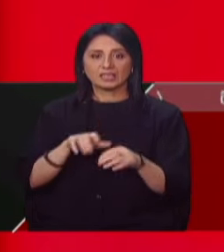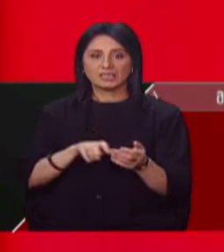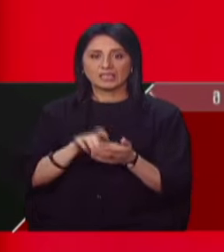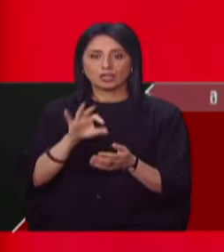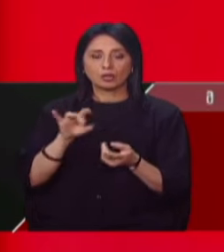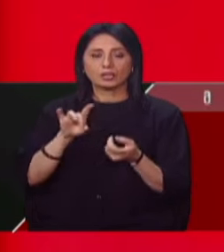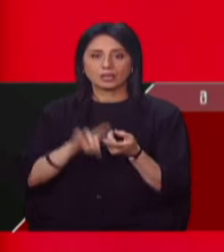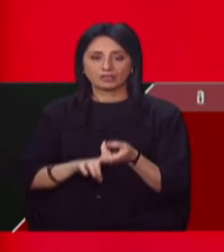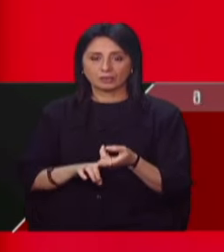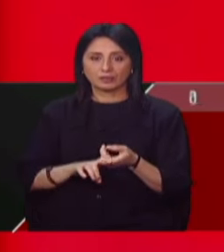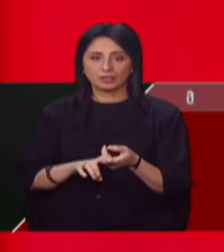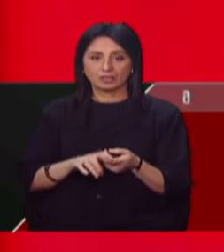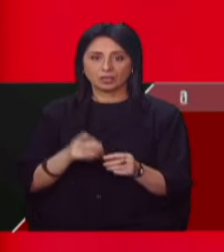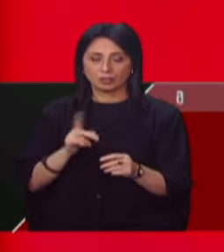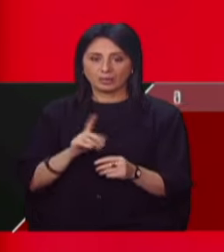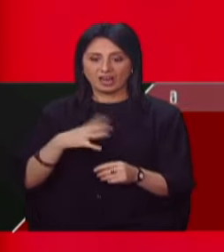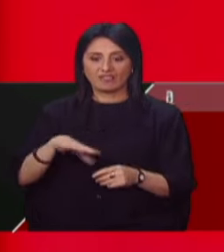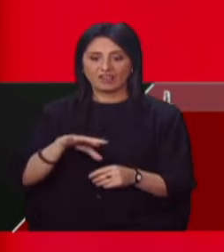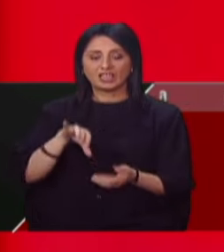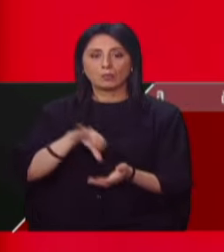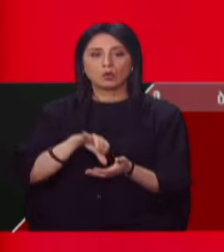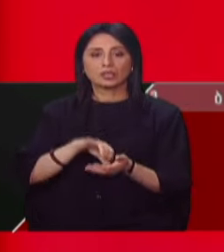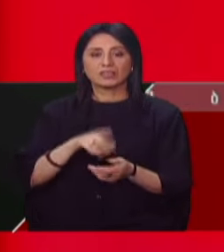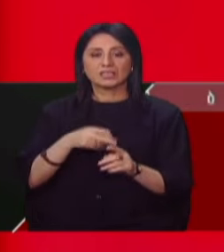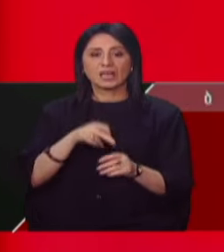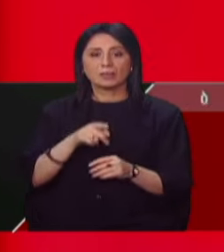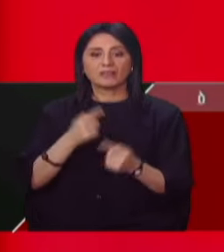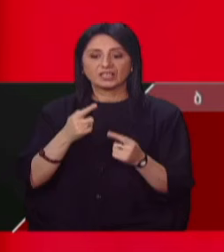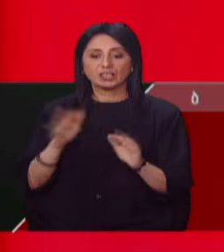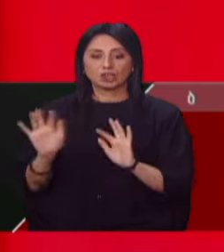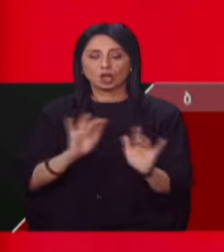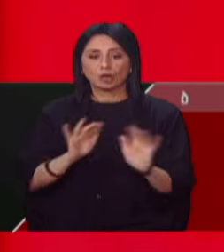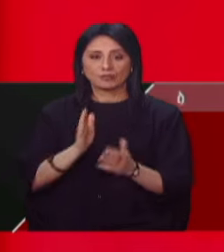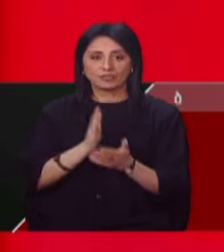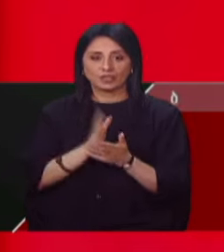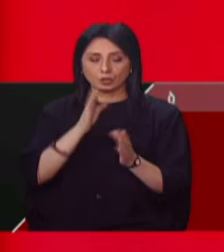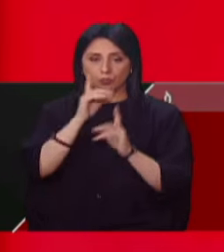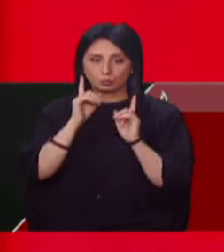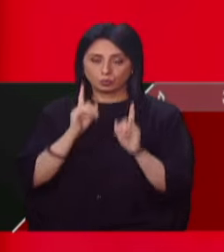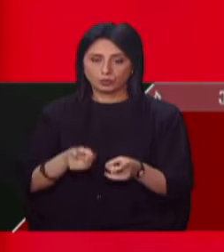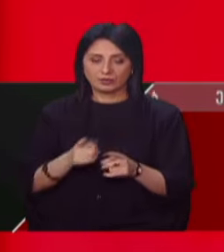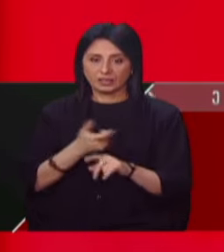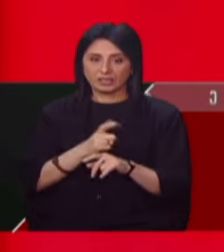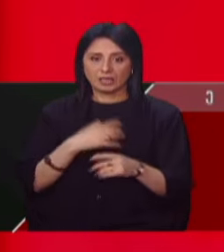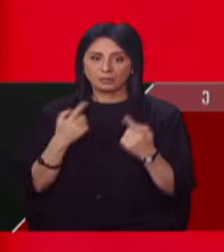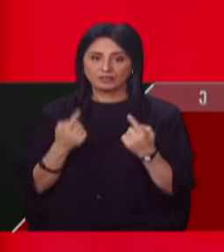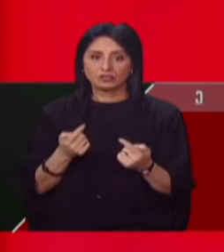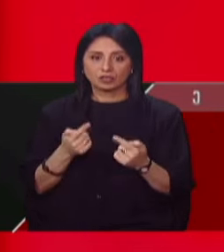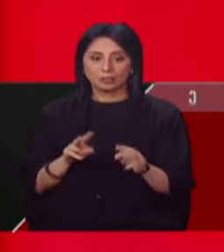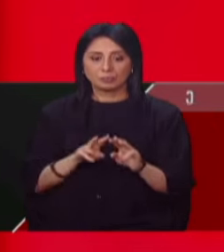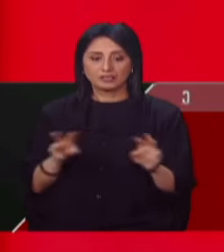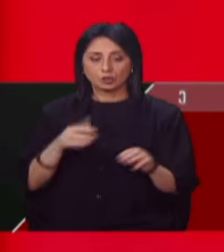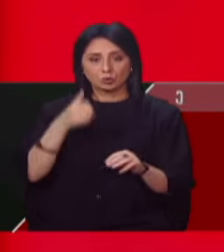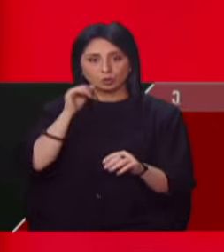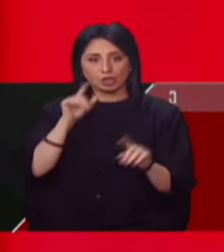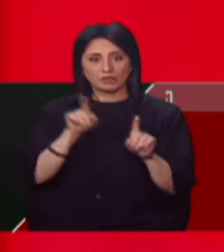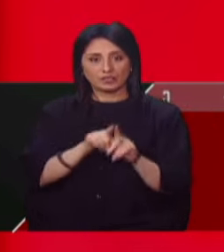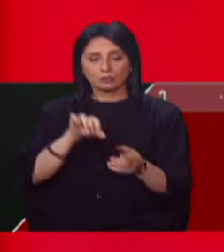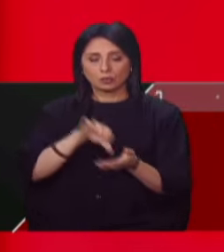გზასთან დაკავშირებით. ის, რომ ქვეყანა მონაწილეობს ამ დიდ ღონისძიებაში, არის ბუნებრივია, ძალიან მნიშვნელოვანი. მინისტრი გუშინ